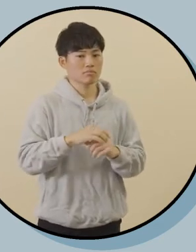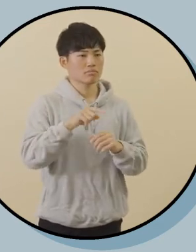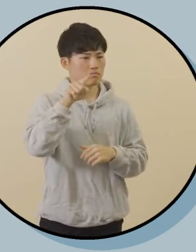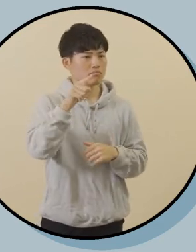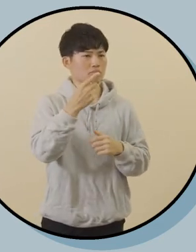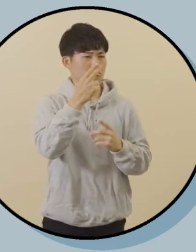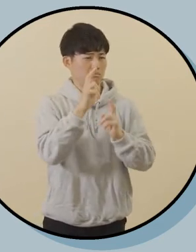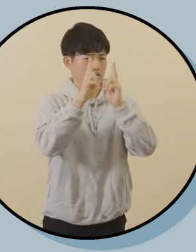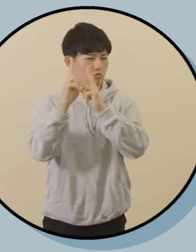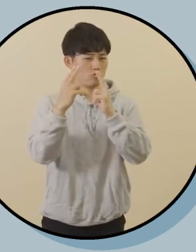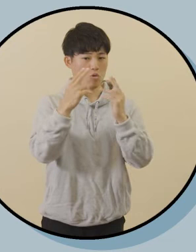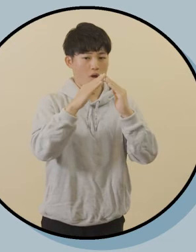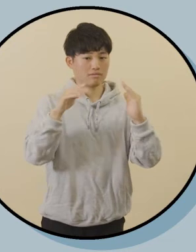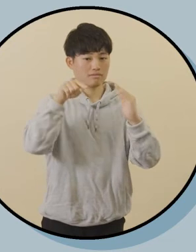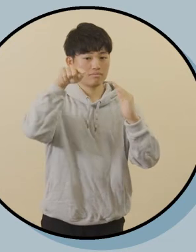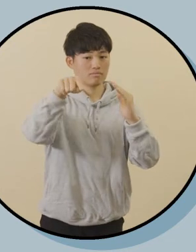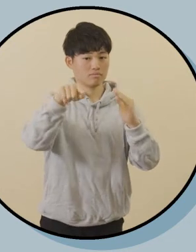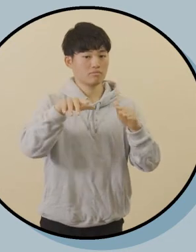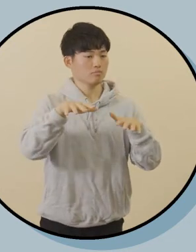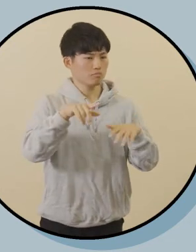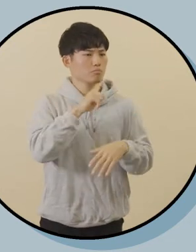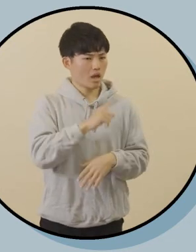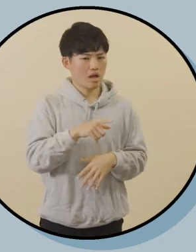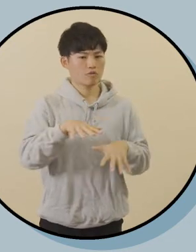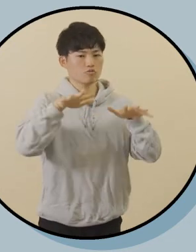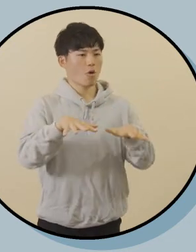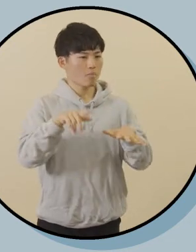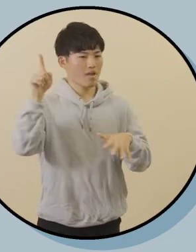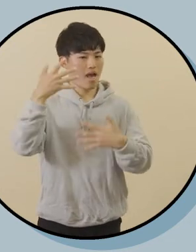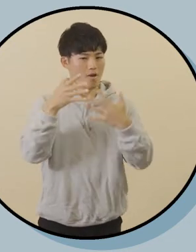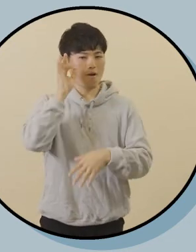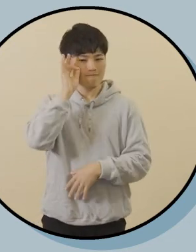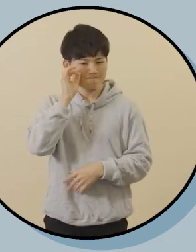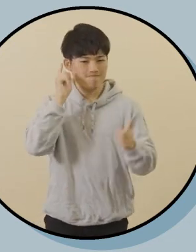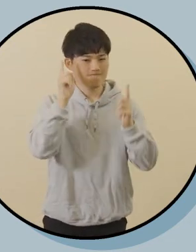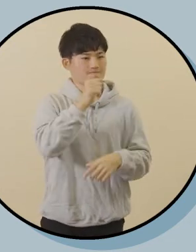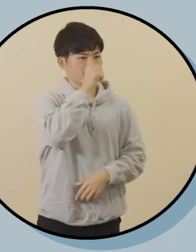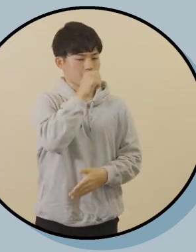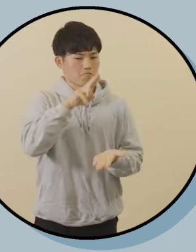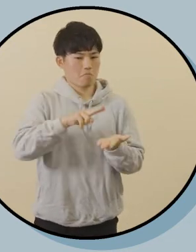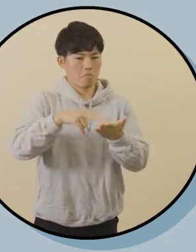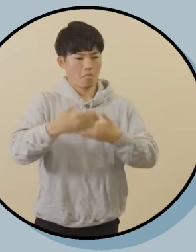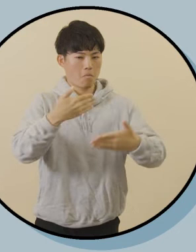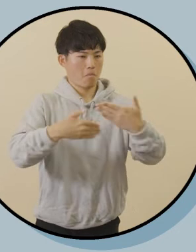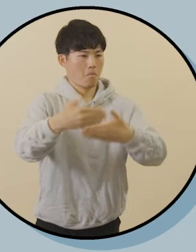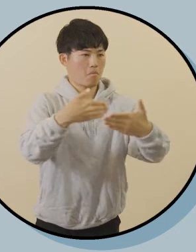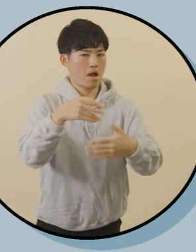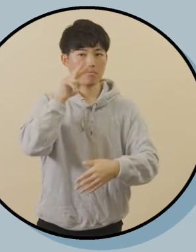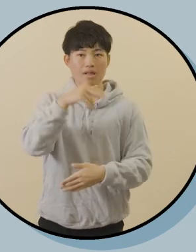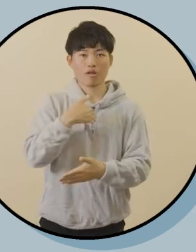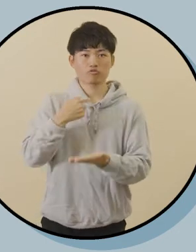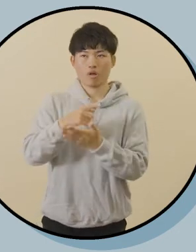これを見て、これはこの映像を見て遊ぼうっていうことって、すごいなんか決められた、見えてるものしか見えてないけど、もう自然の中